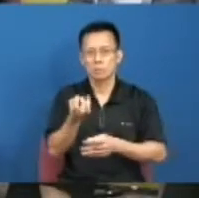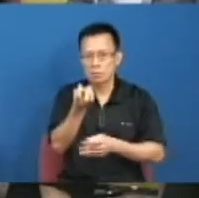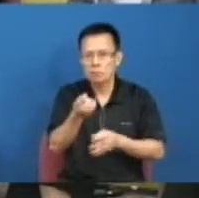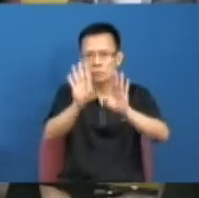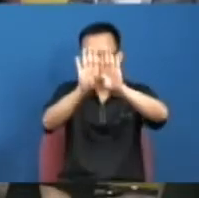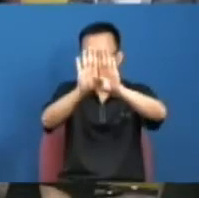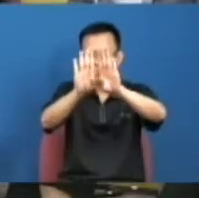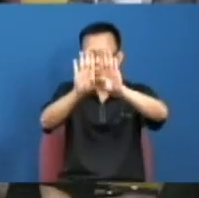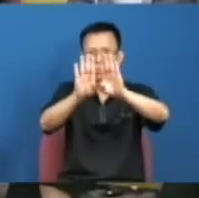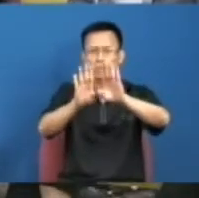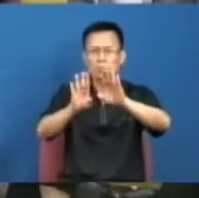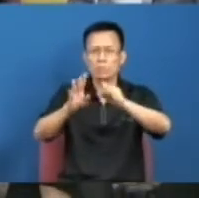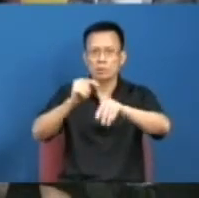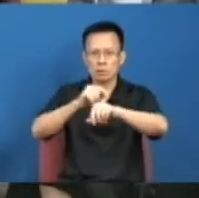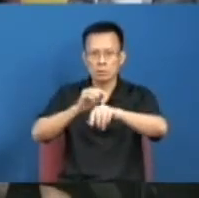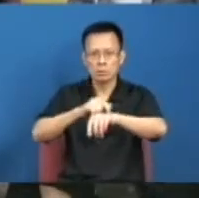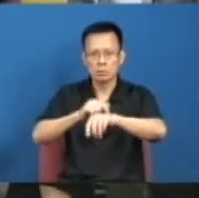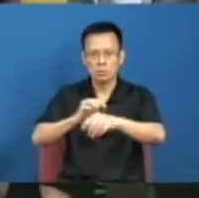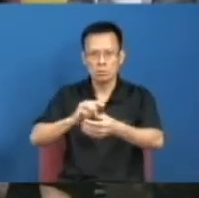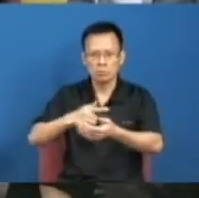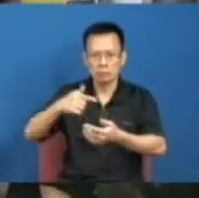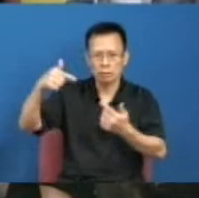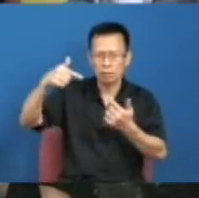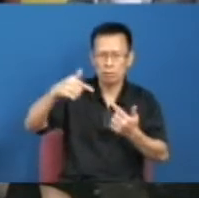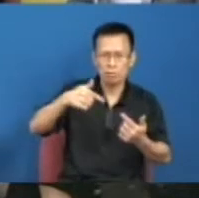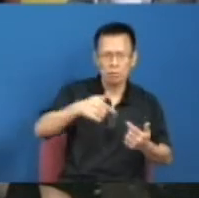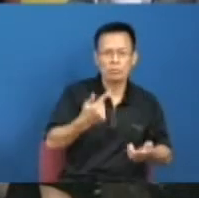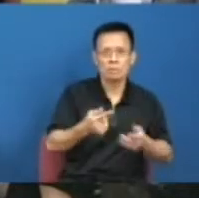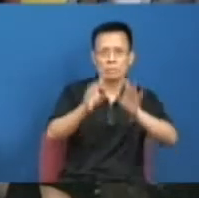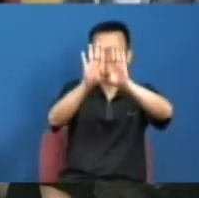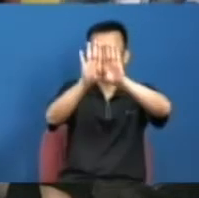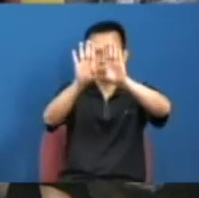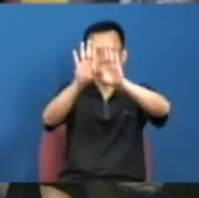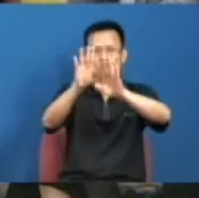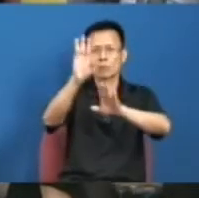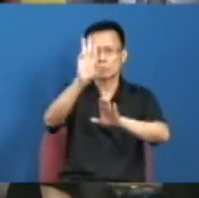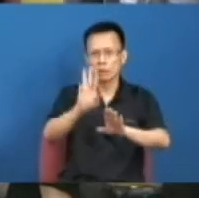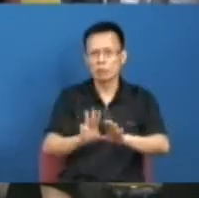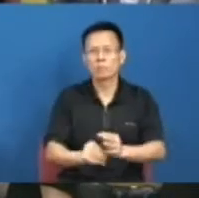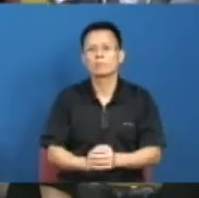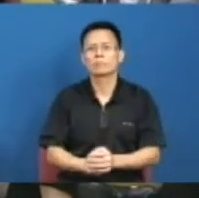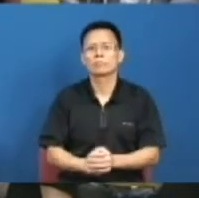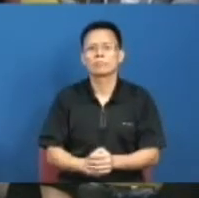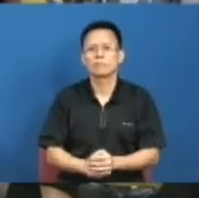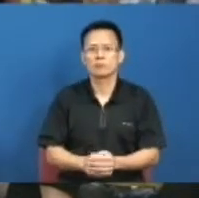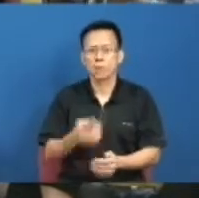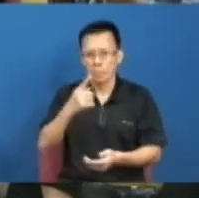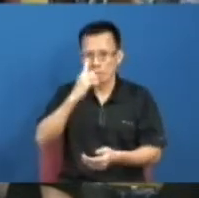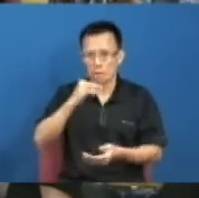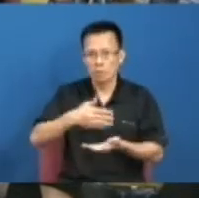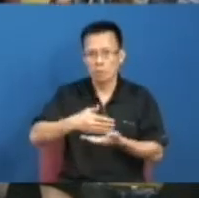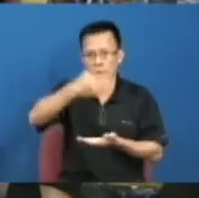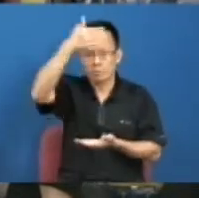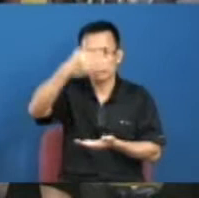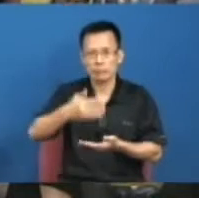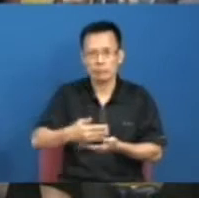時可能日積月累都會造成滲水啊或者等等嘅情況出現。 係啊係啊， 頭先話無窮係嘛？ 係啊，同埋新樓裏邊啲牆